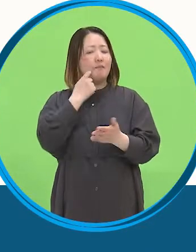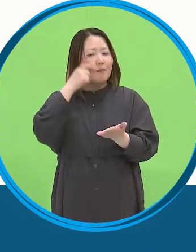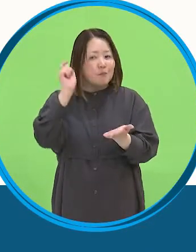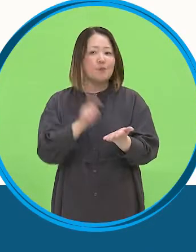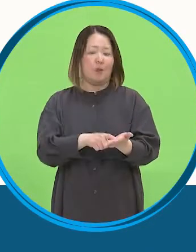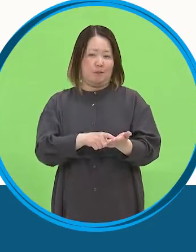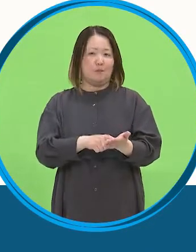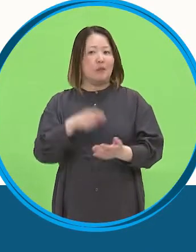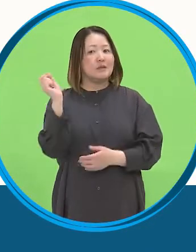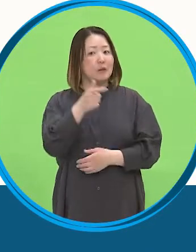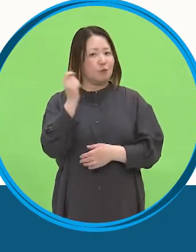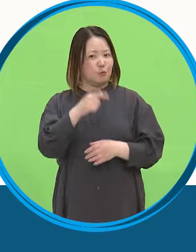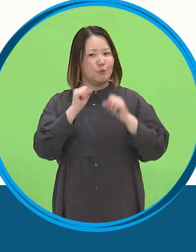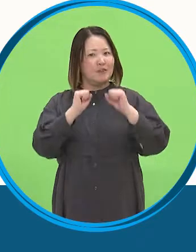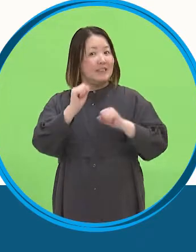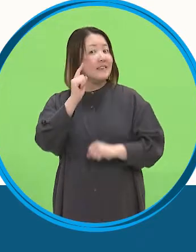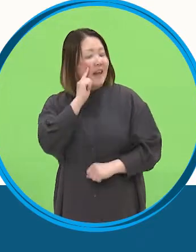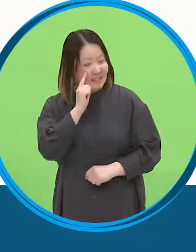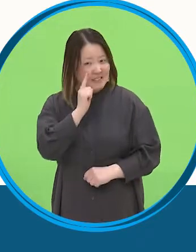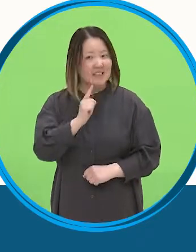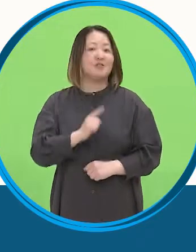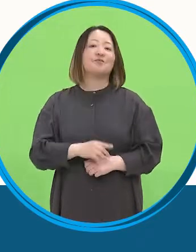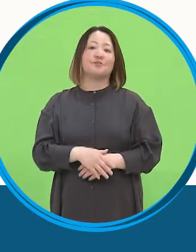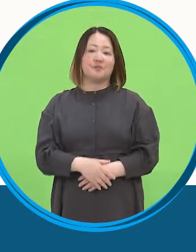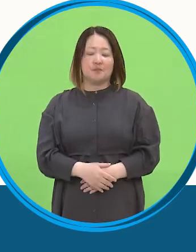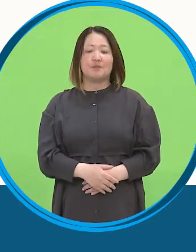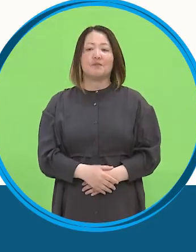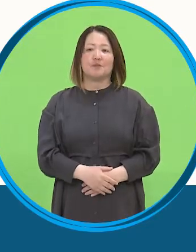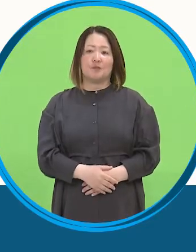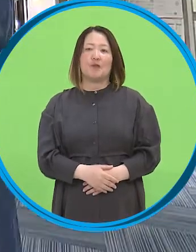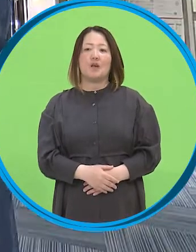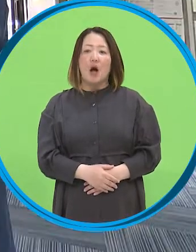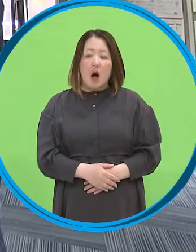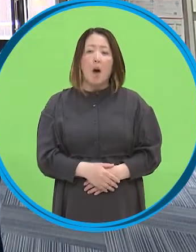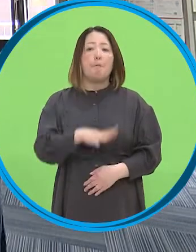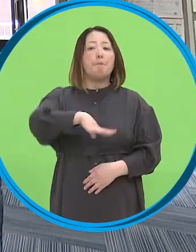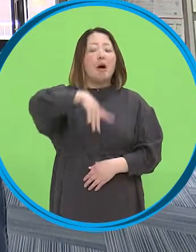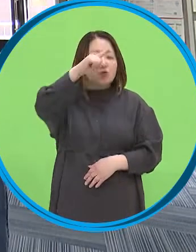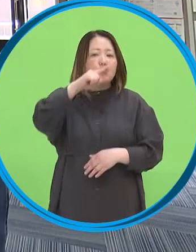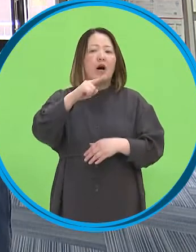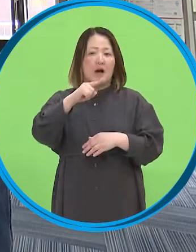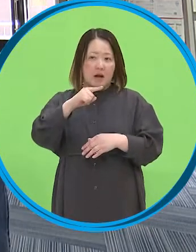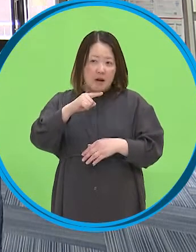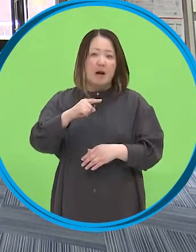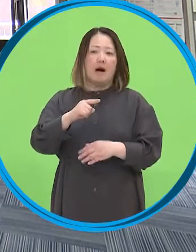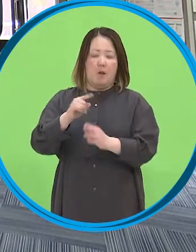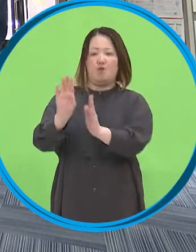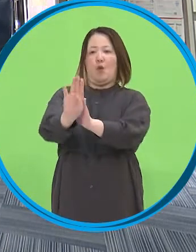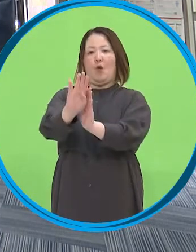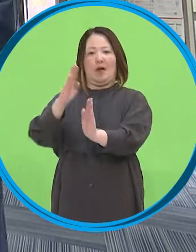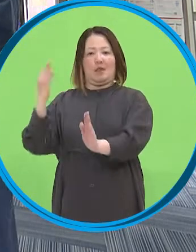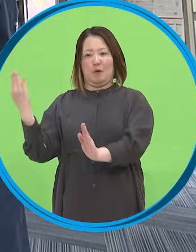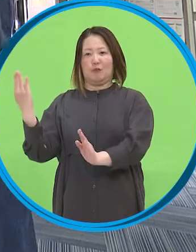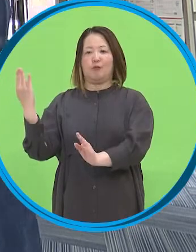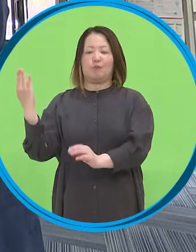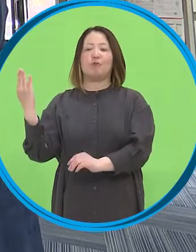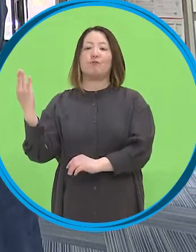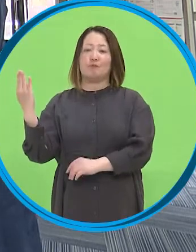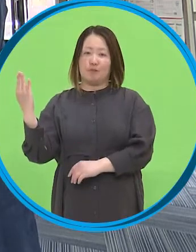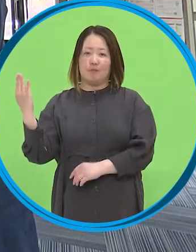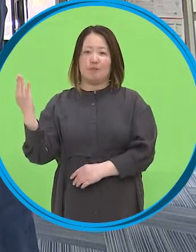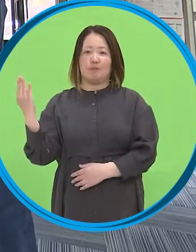っても簡単。早速チャレンジ。 まずは除菌機のドアを開けます